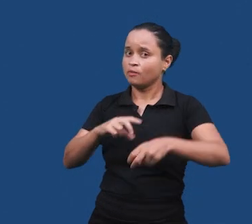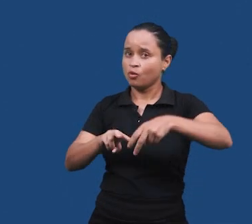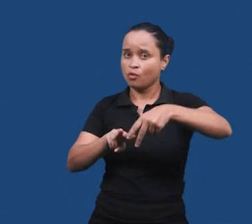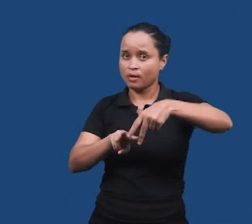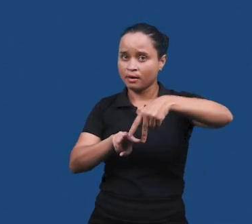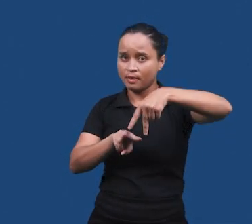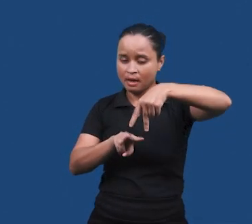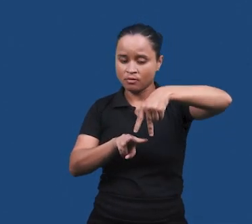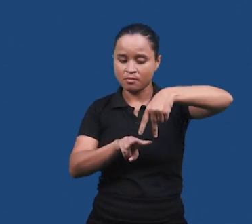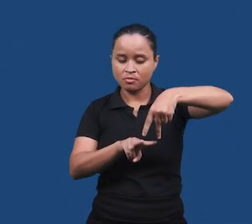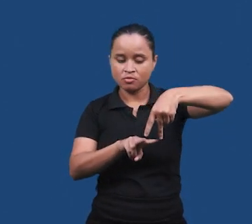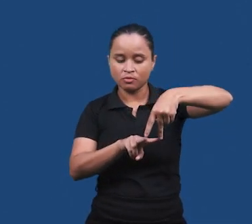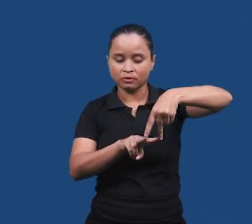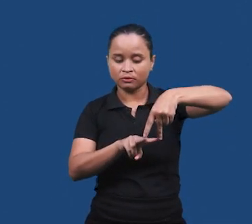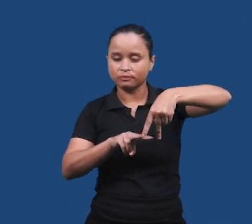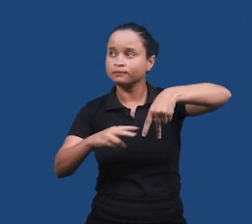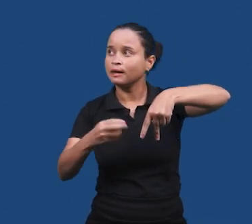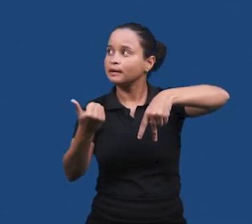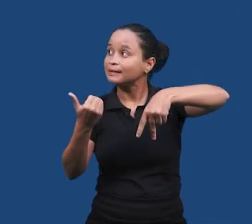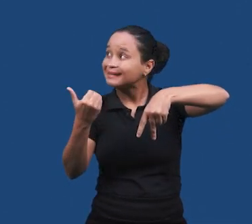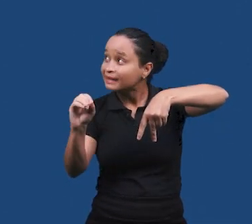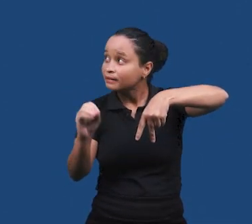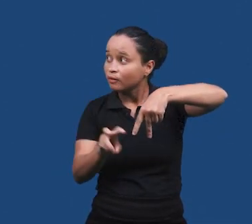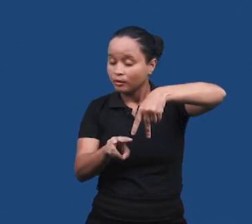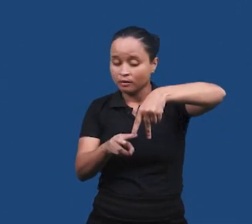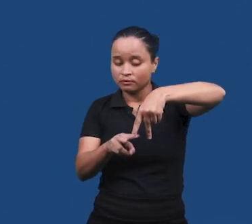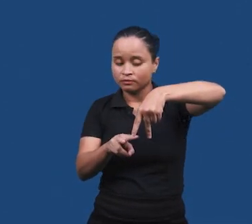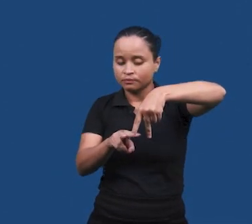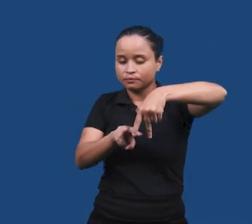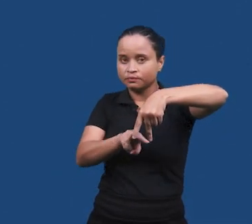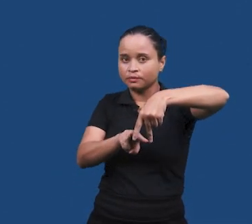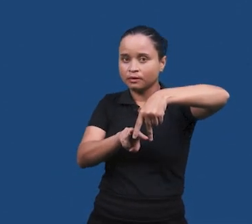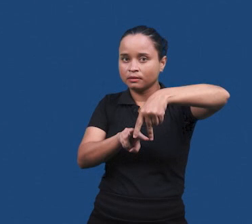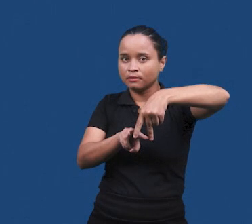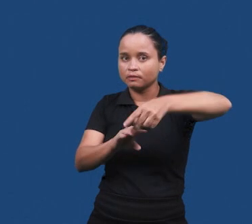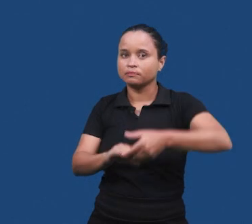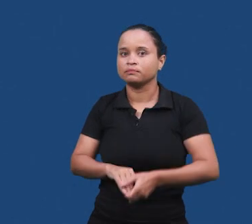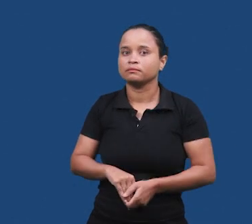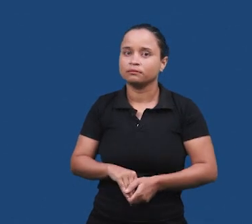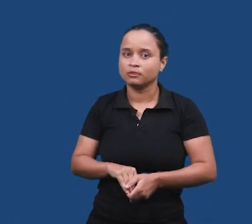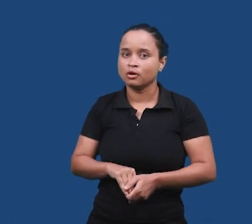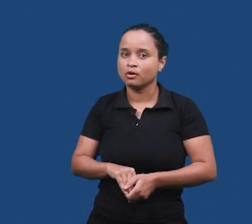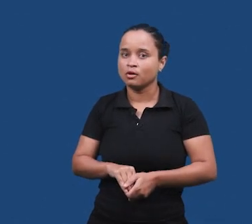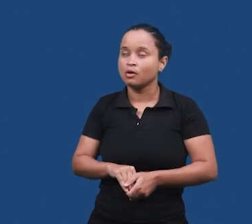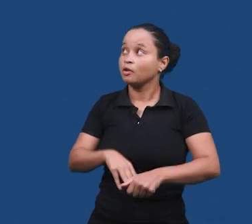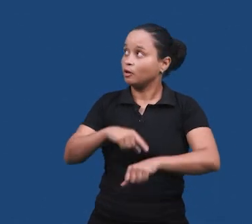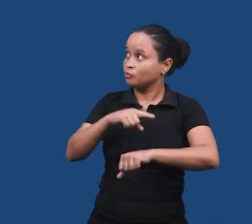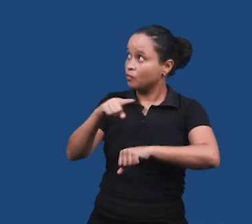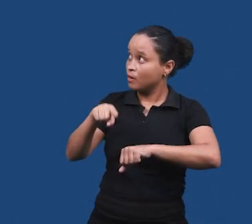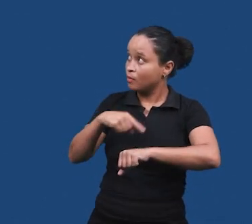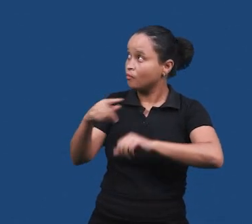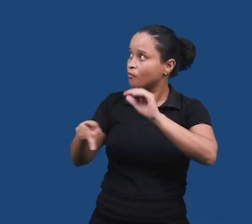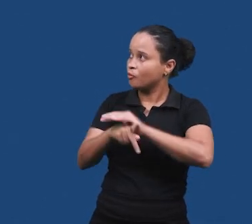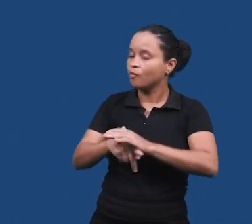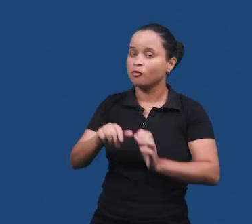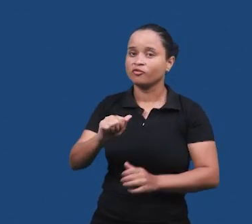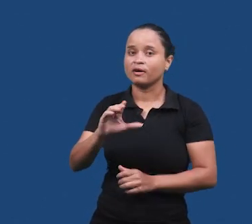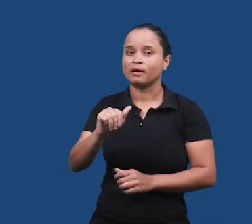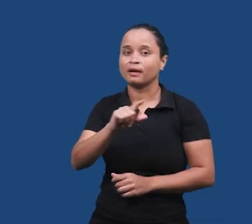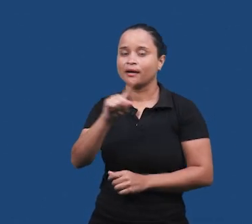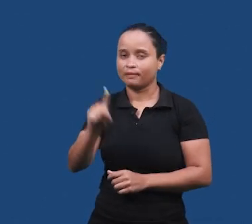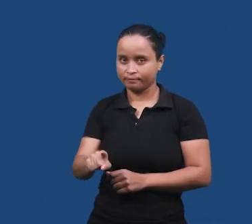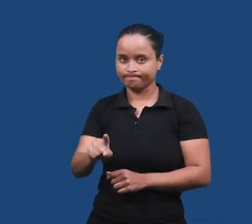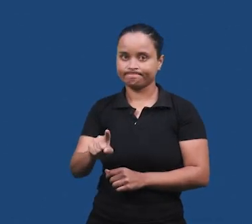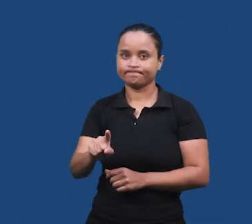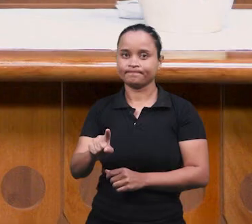retourner l'ombre 10 degrés en arrière par le degré qu'il avait déjà décliné dans la montre de soleil d'Akas.